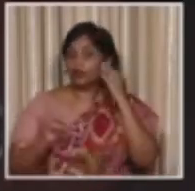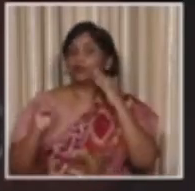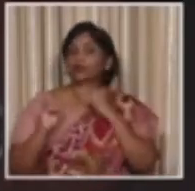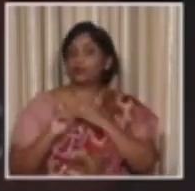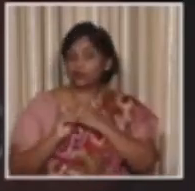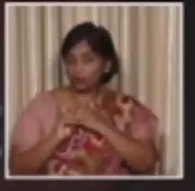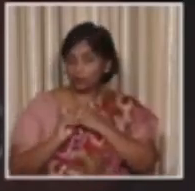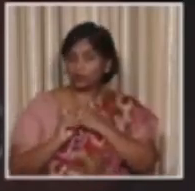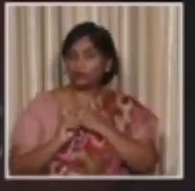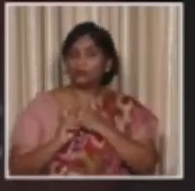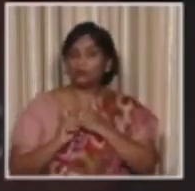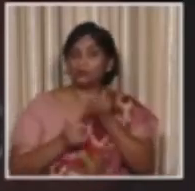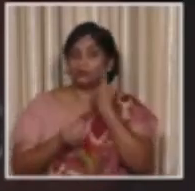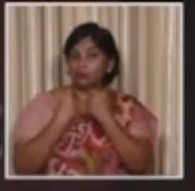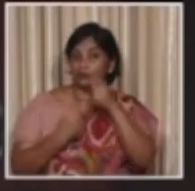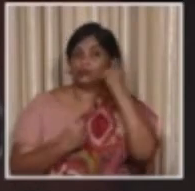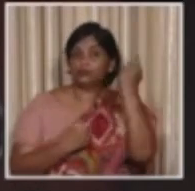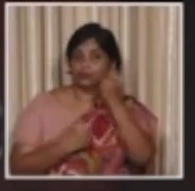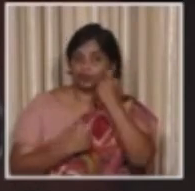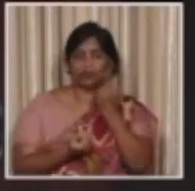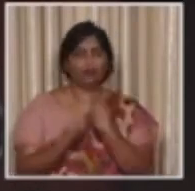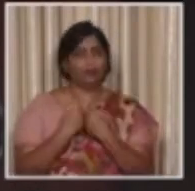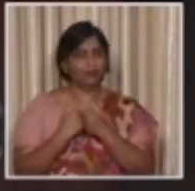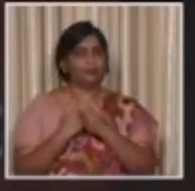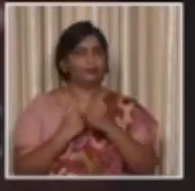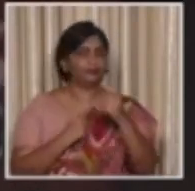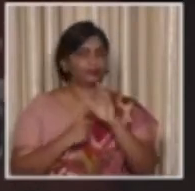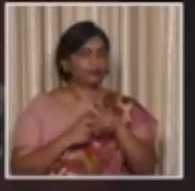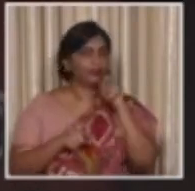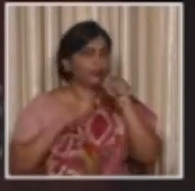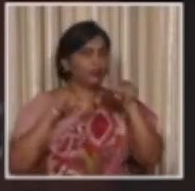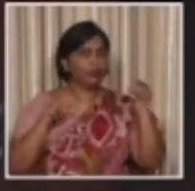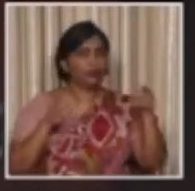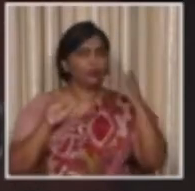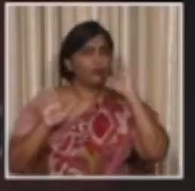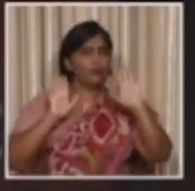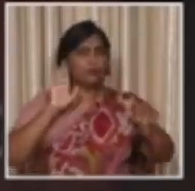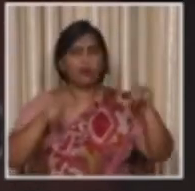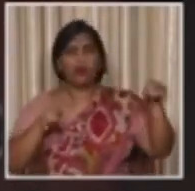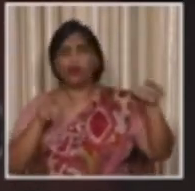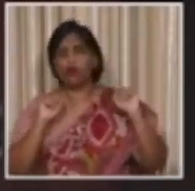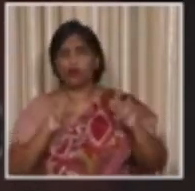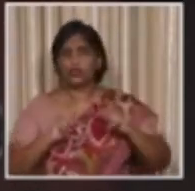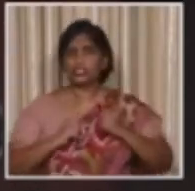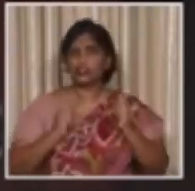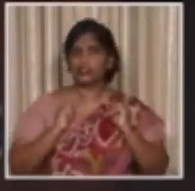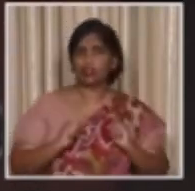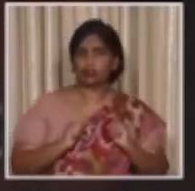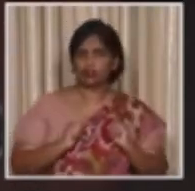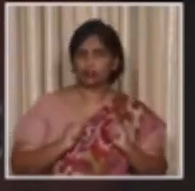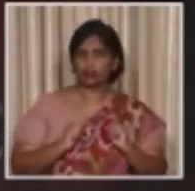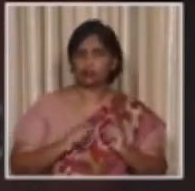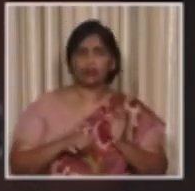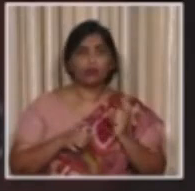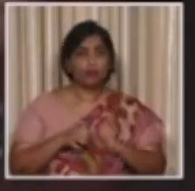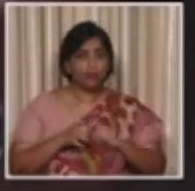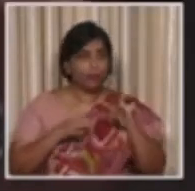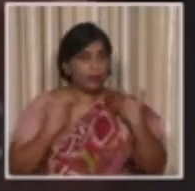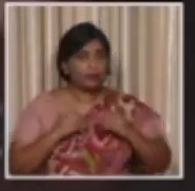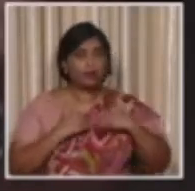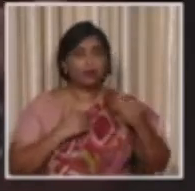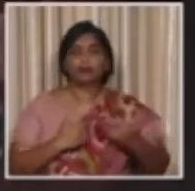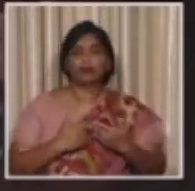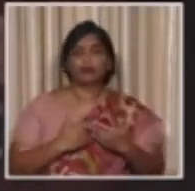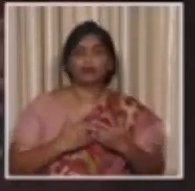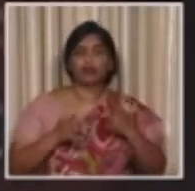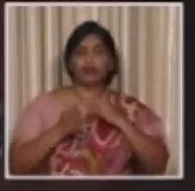සම්බන්ධයෙන් සොයා බැලීමක් නියාමනයක් කරෙන්න ඕනේ. කොතනද මේගොල්ලන් ඉන්නේ? කොහොමද ඒගොල්ලන් ජීවත් වෙන්නේ? ප්‍රශ්නයක් වුණාට පස්සේ ගෙනල්ලා අර